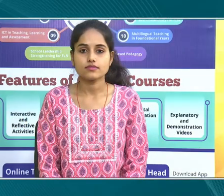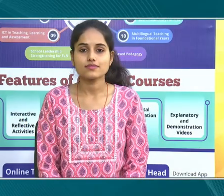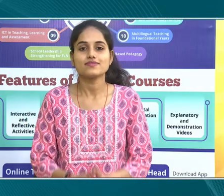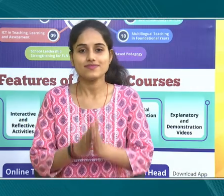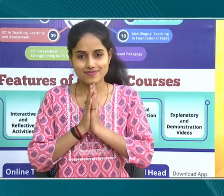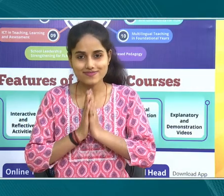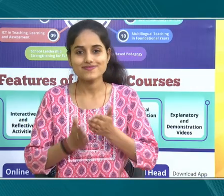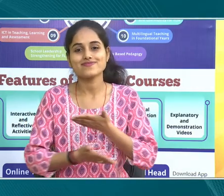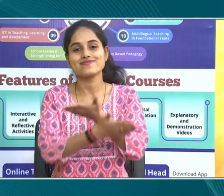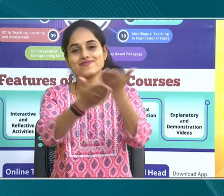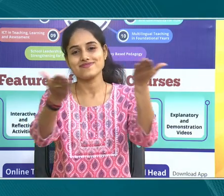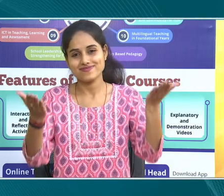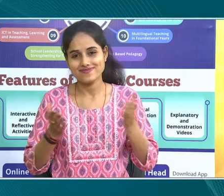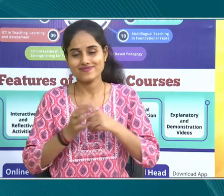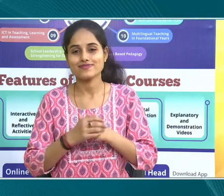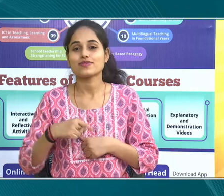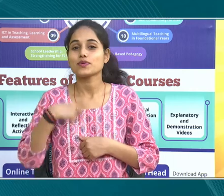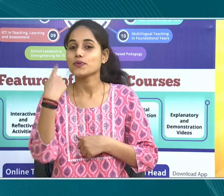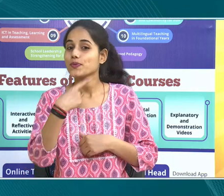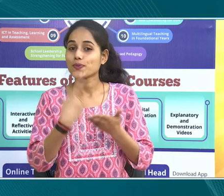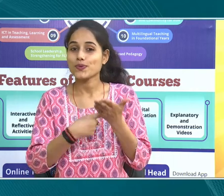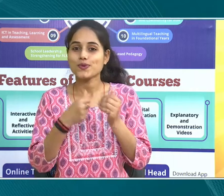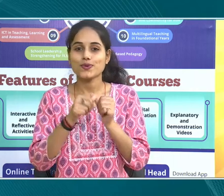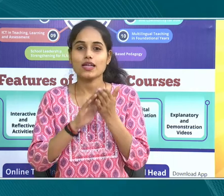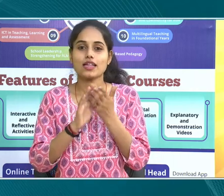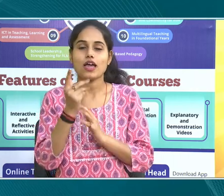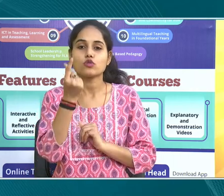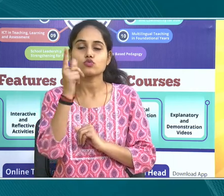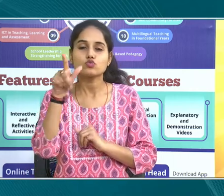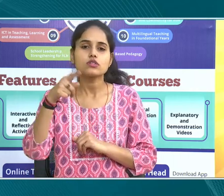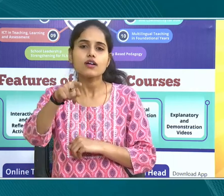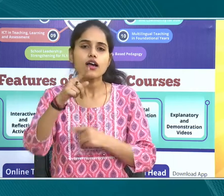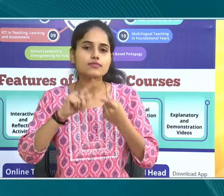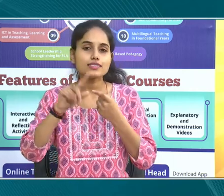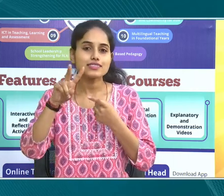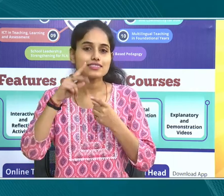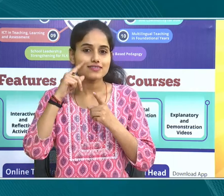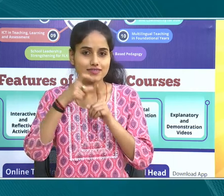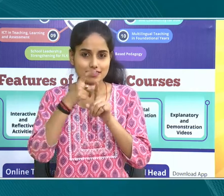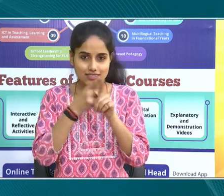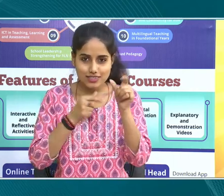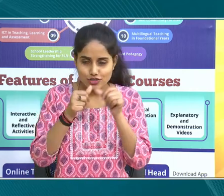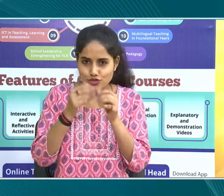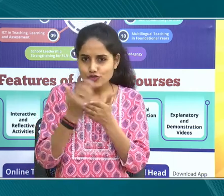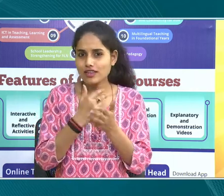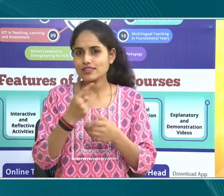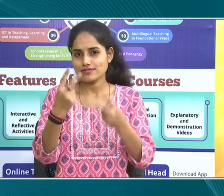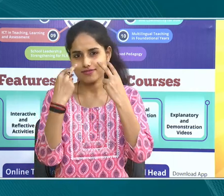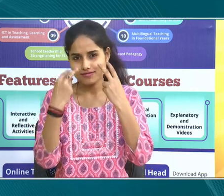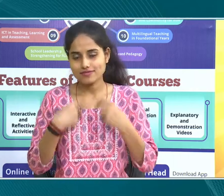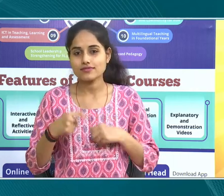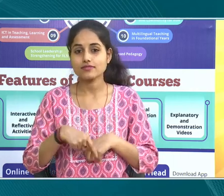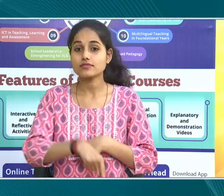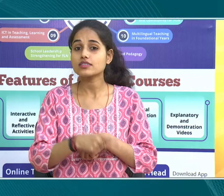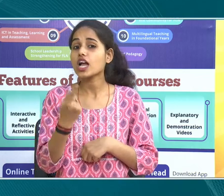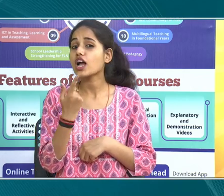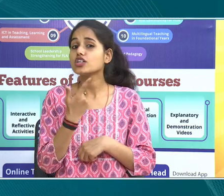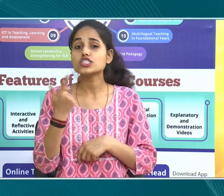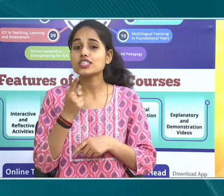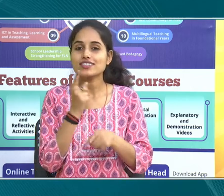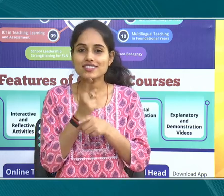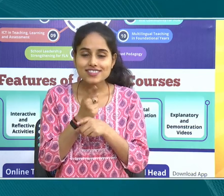नमस्कार आप सभी का स्वागत है मैं हूं राहुल और आप देख रहे हैं आई विद्या चैनल हम लेकर हाजिर है अपना टीचिंग लर्निंग